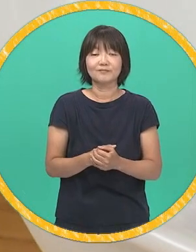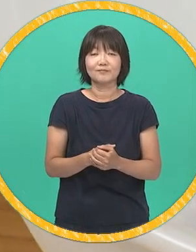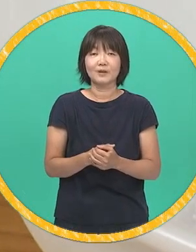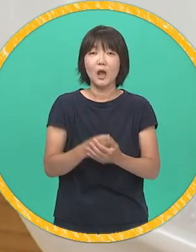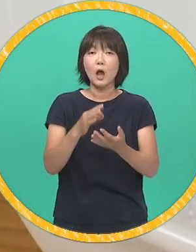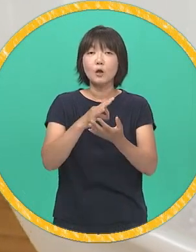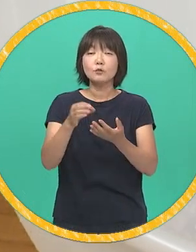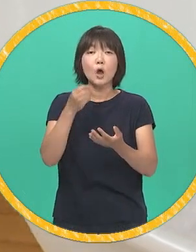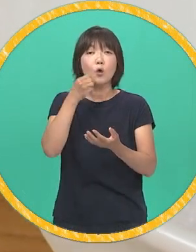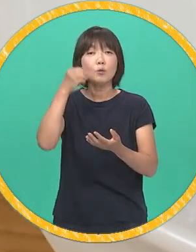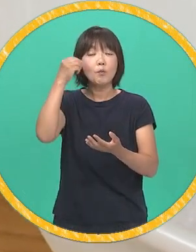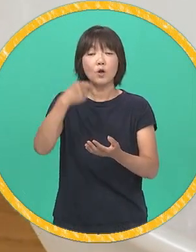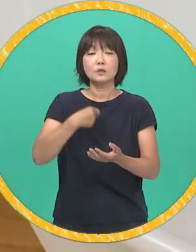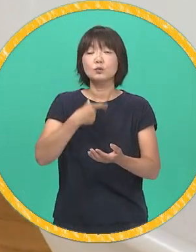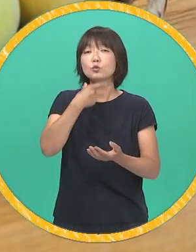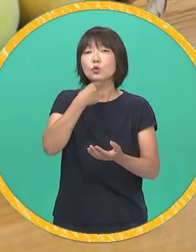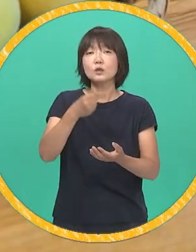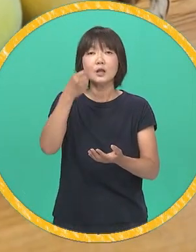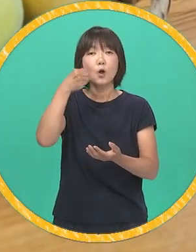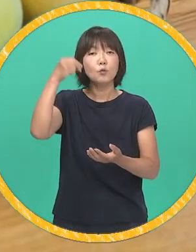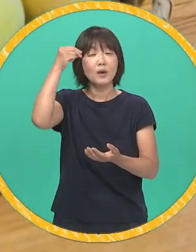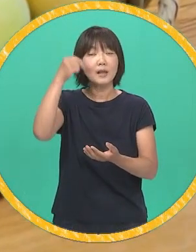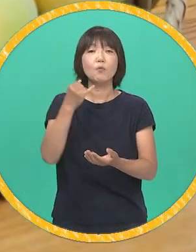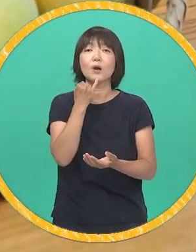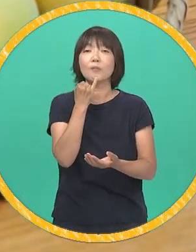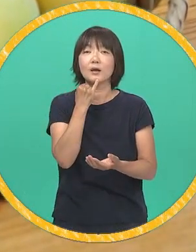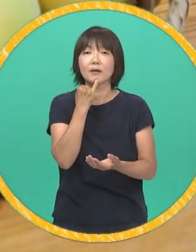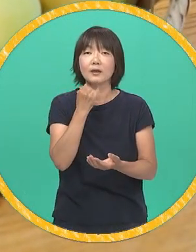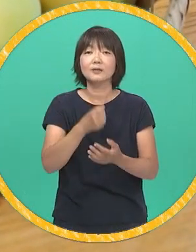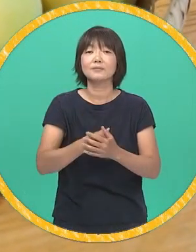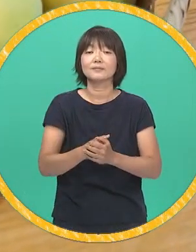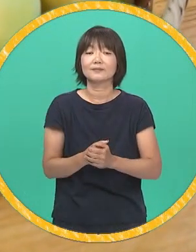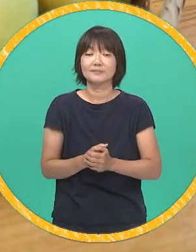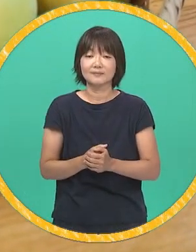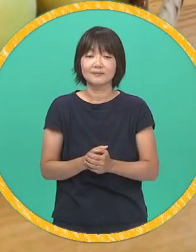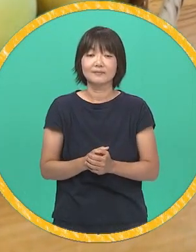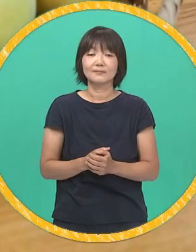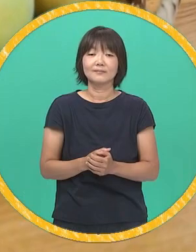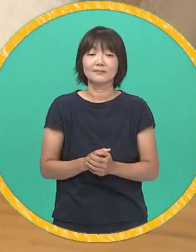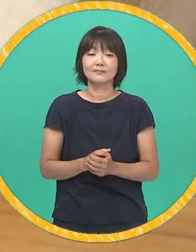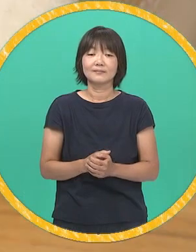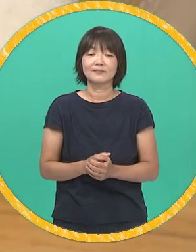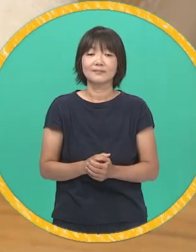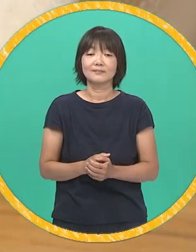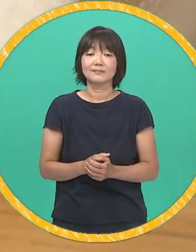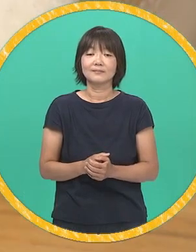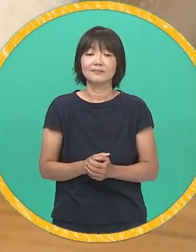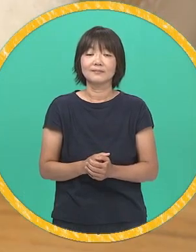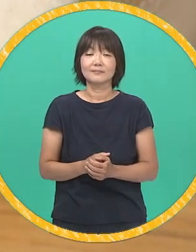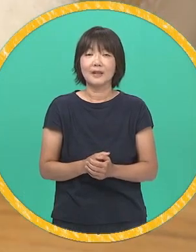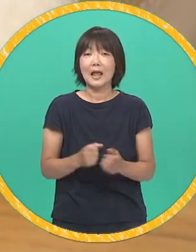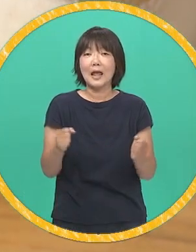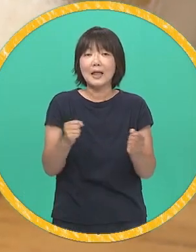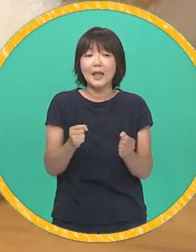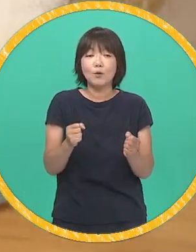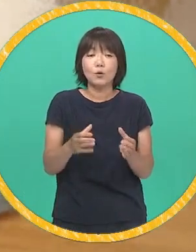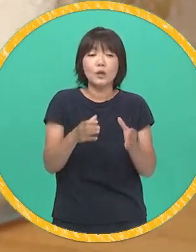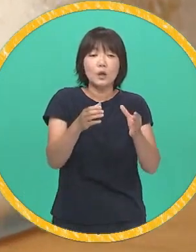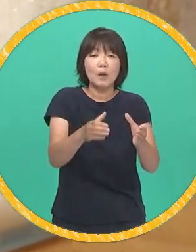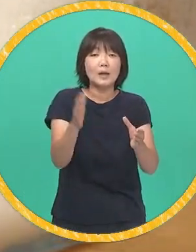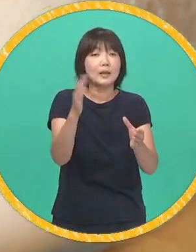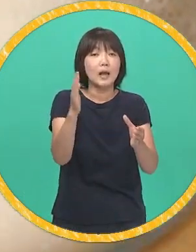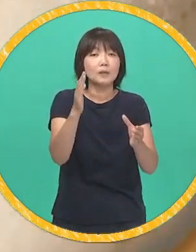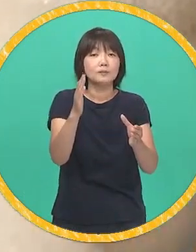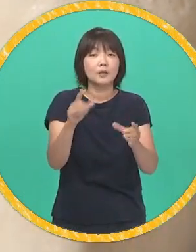使う上も自分の好みにをいいみたいですよほ白のこと必ず冷蔵庫に入れないで